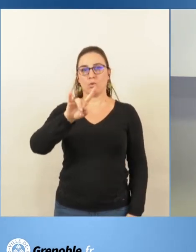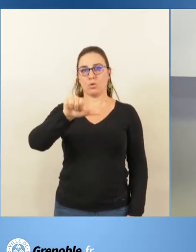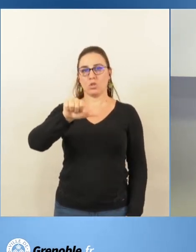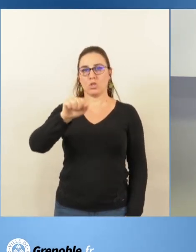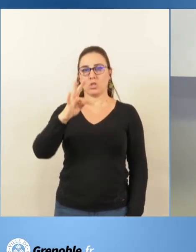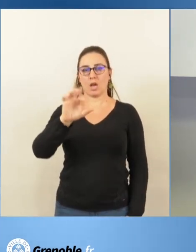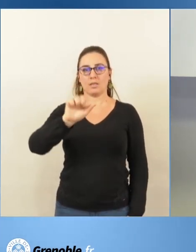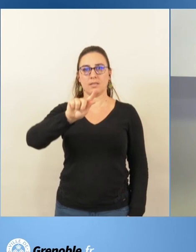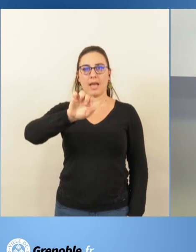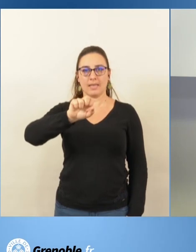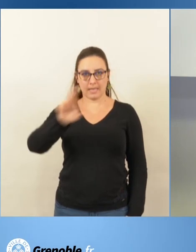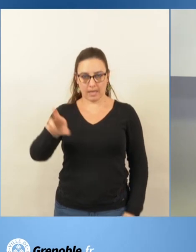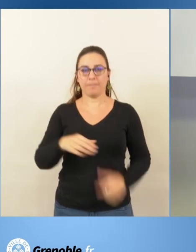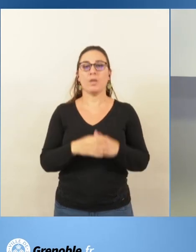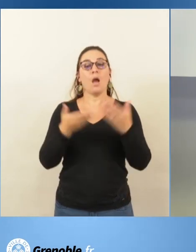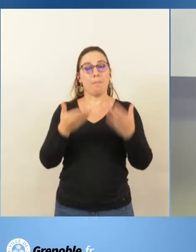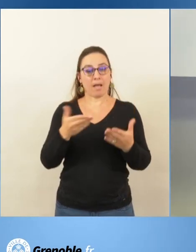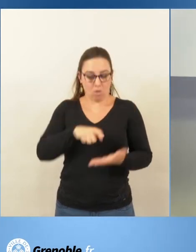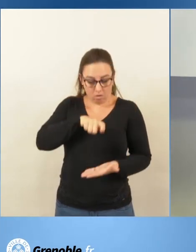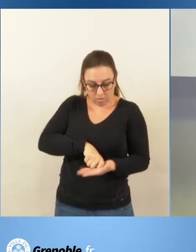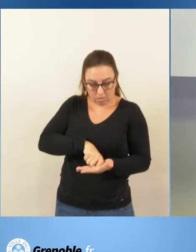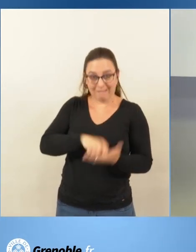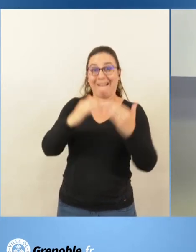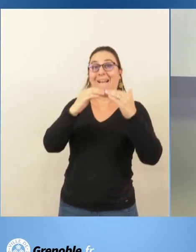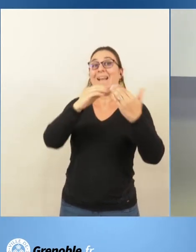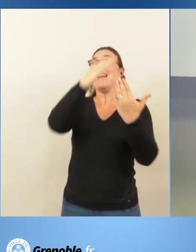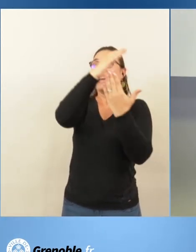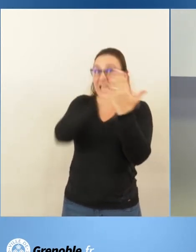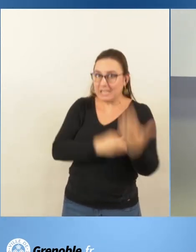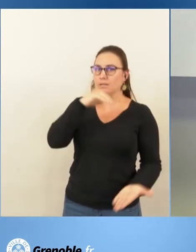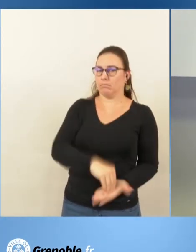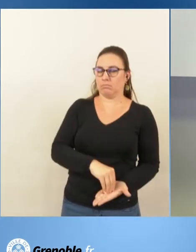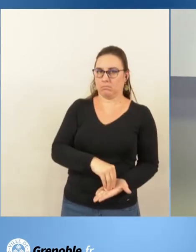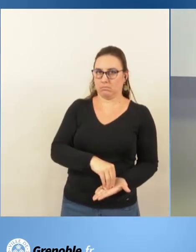vous allez inscrire le nom de la liste que vous souhaitez donc